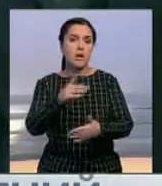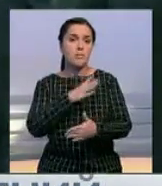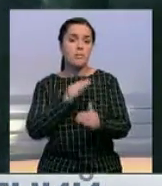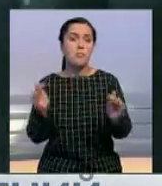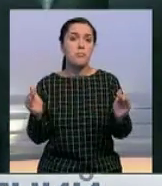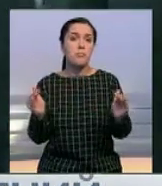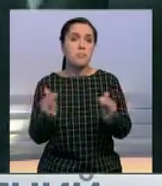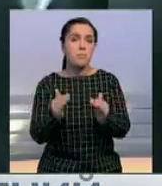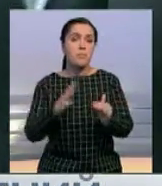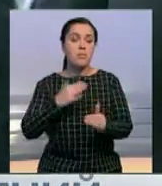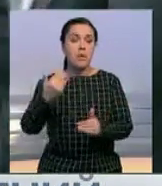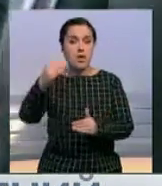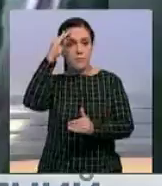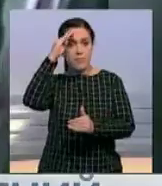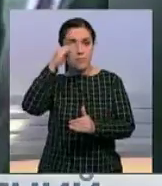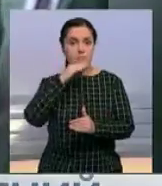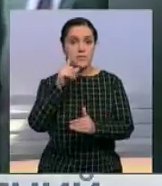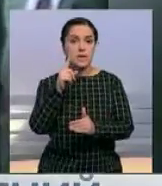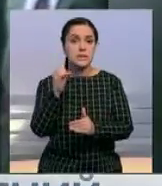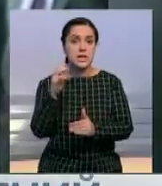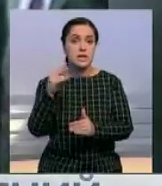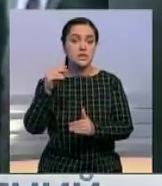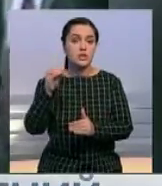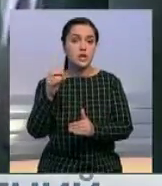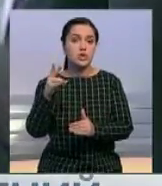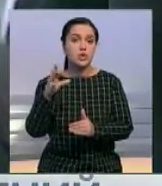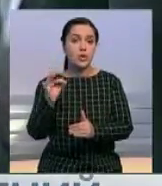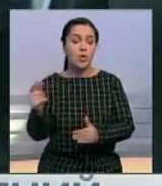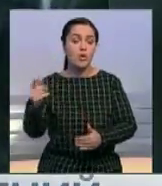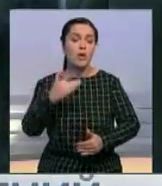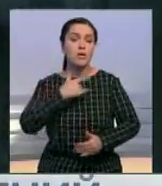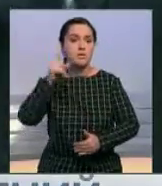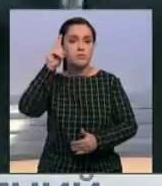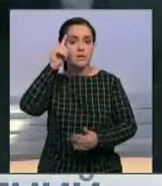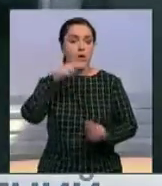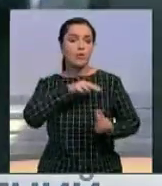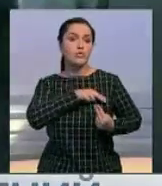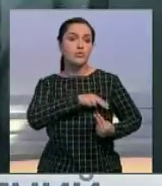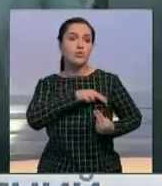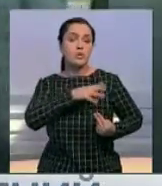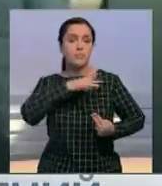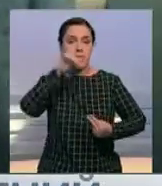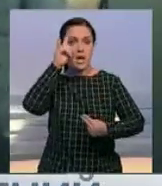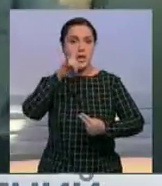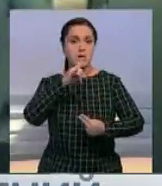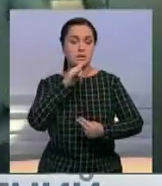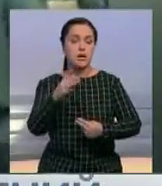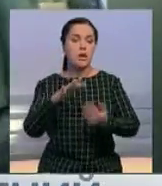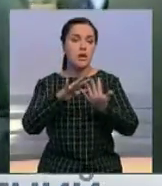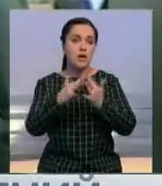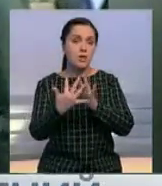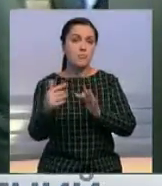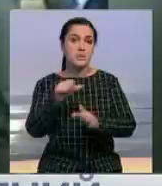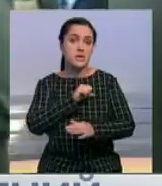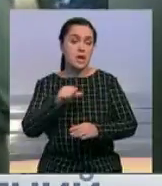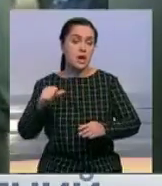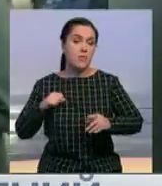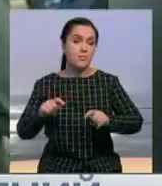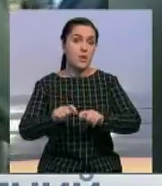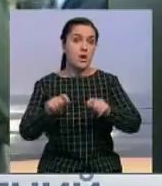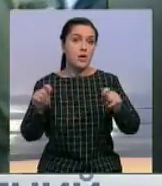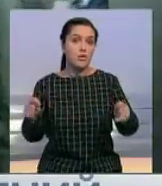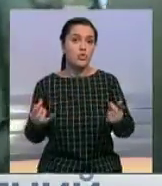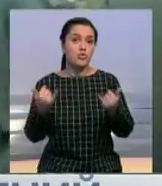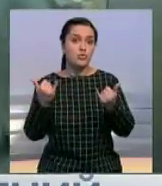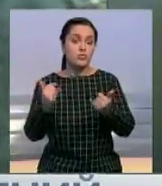сельхозимперия, созданная отцом Зенченко, героем труда Казахстана Геннадием Ивановичем, была в числе самых отстающих совхозов северного региона, сегодня